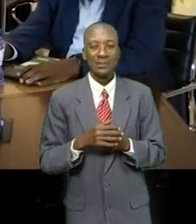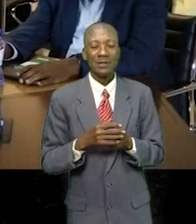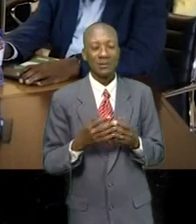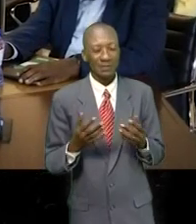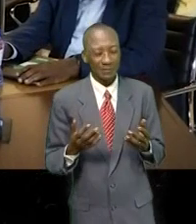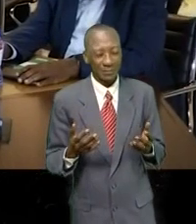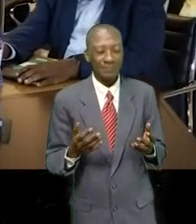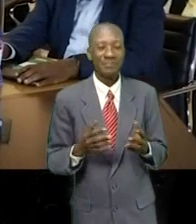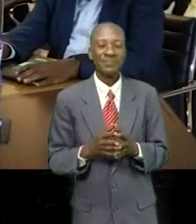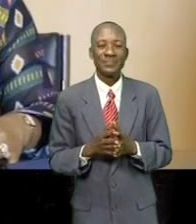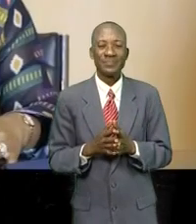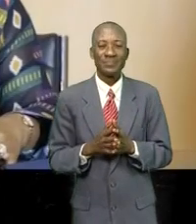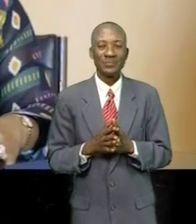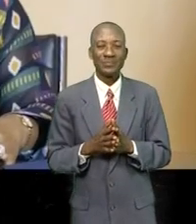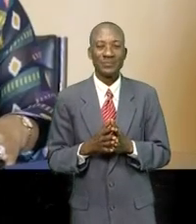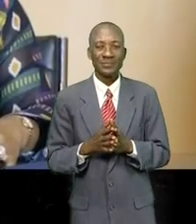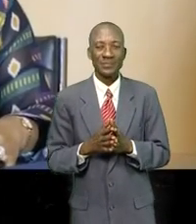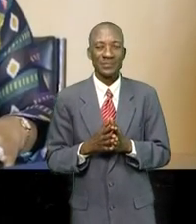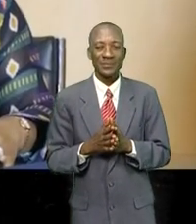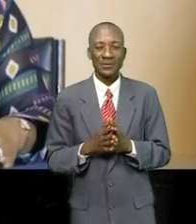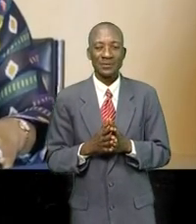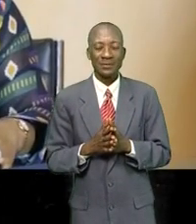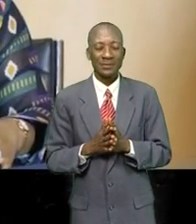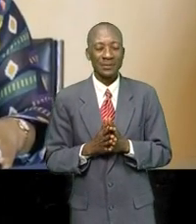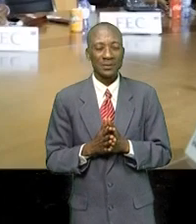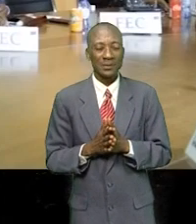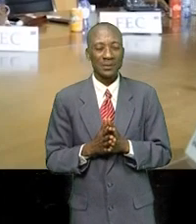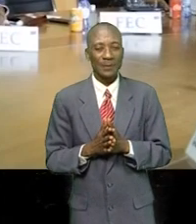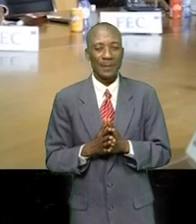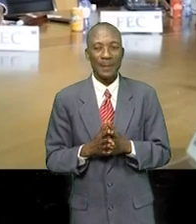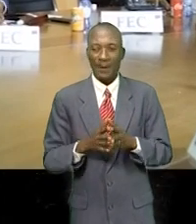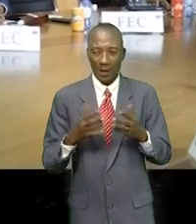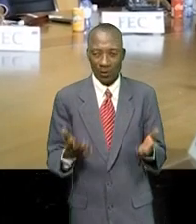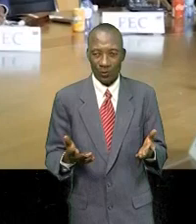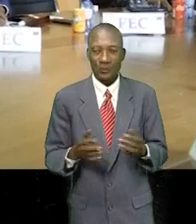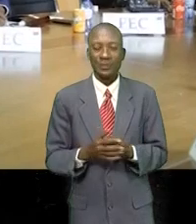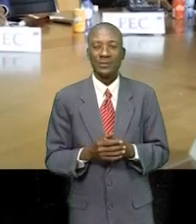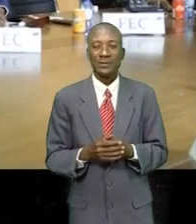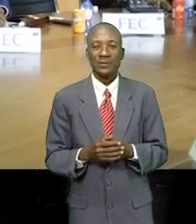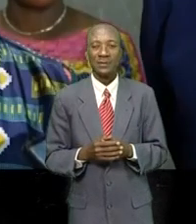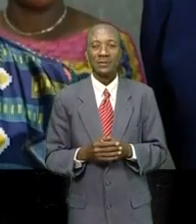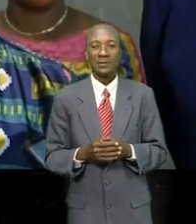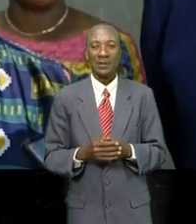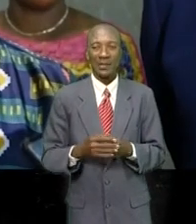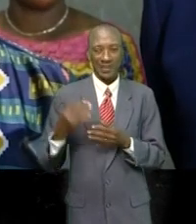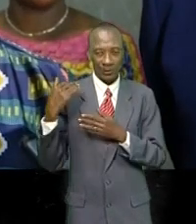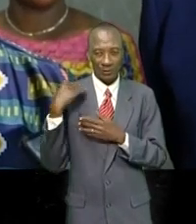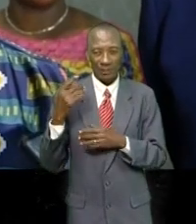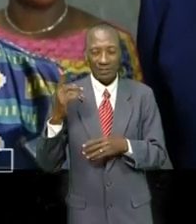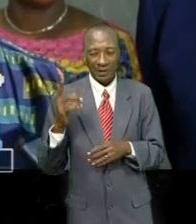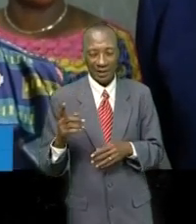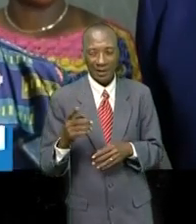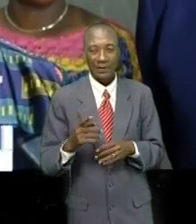motif de satisfaction pour la FEC, Madame Eliane Mouké, Kenny, vice-présidente, s'exprime en ce terme. Il attend de nous